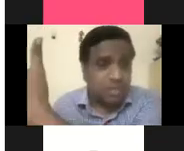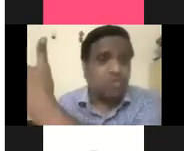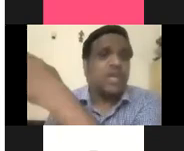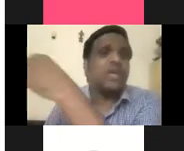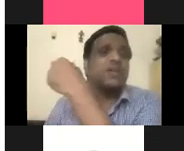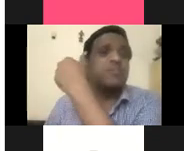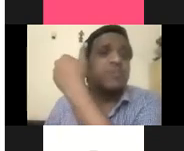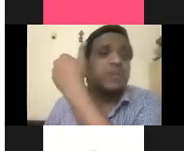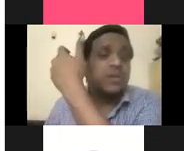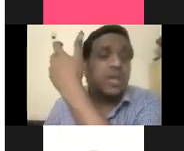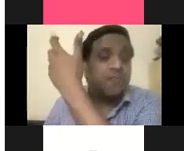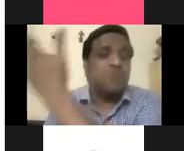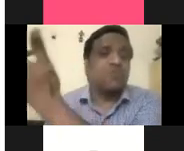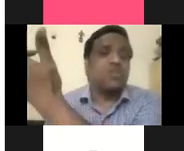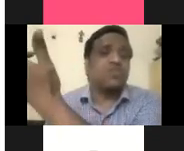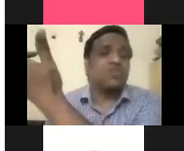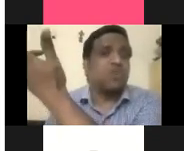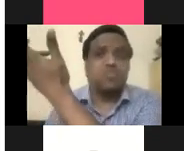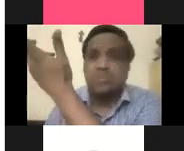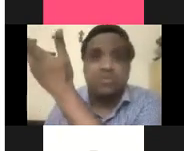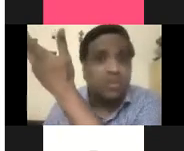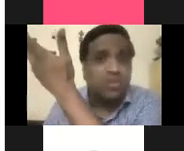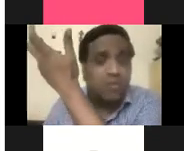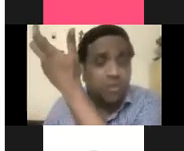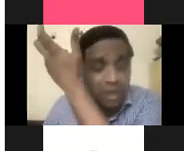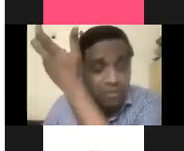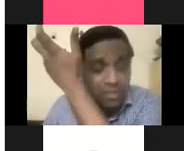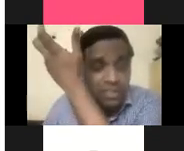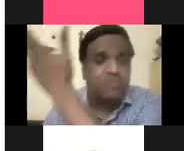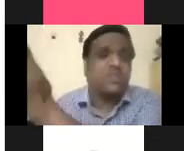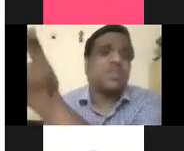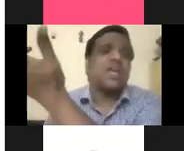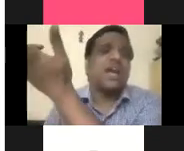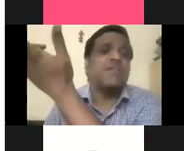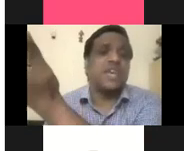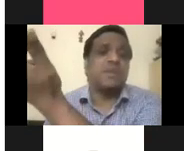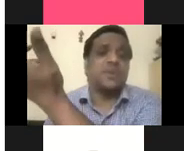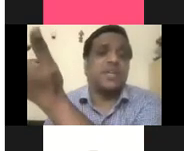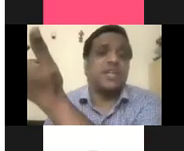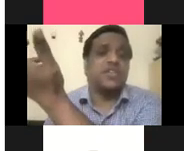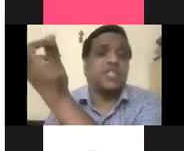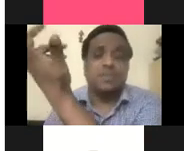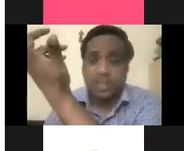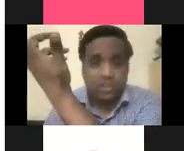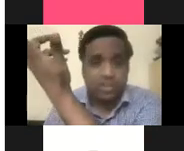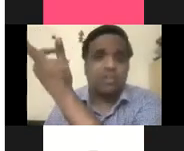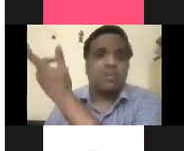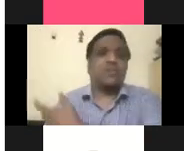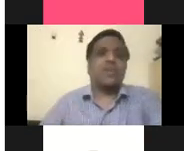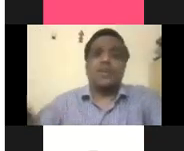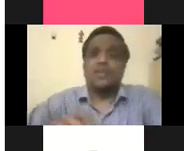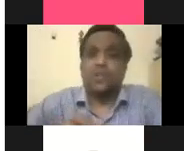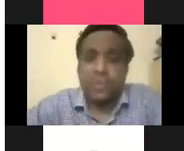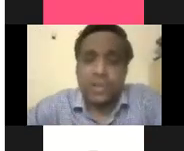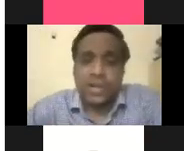सबका सेल्फ एस्टीम होता है, एवरीवन वांट्स टू परफॉर्म, यू हैव टू हैव दिस, गिव दिस, हैव द सेम एक्सपेक्टेशन एज अ मैनेजर देयर.